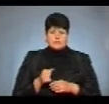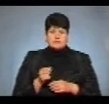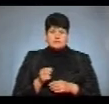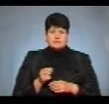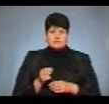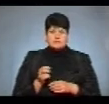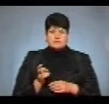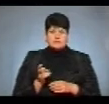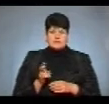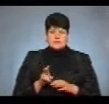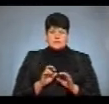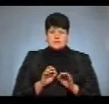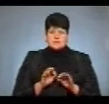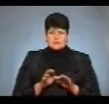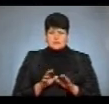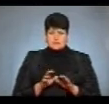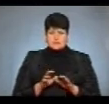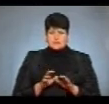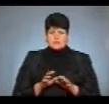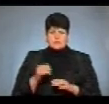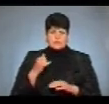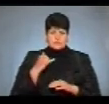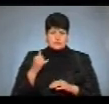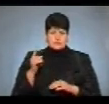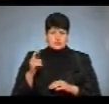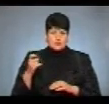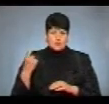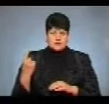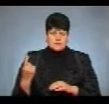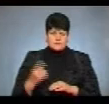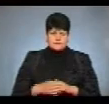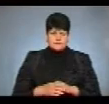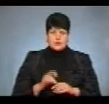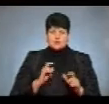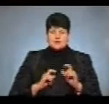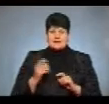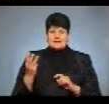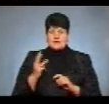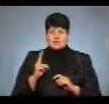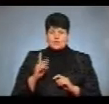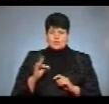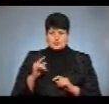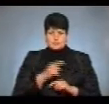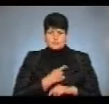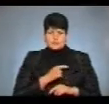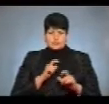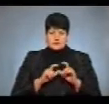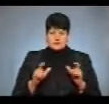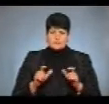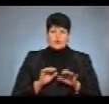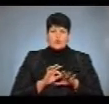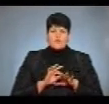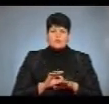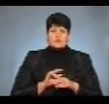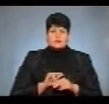голови і розказати, що тут йдеться. Бо позвонили по номеру 101. Студент 3-го курсу медуніверситету Роман Тарасюк